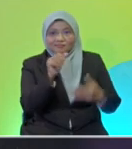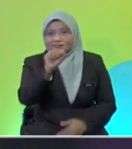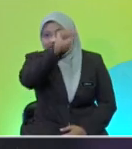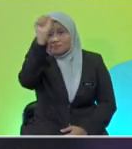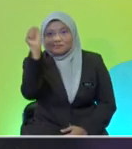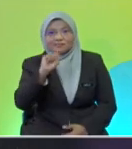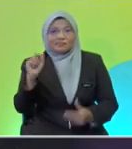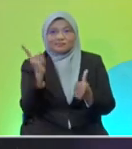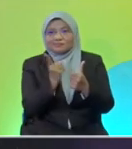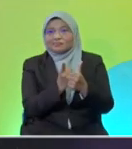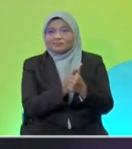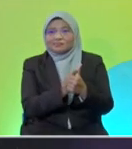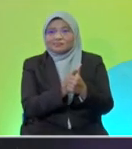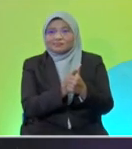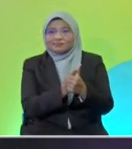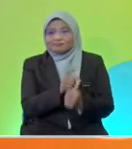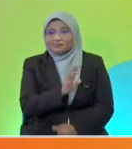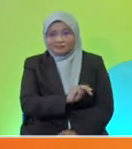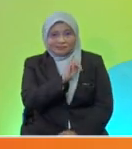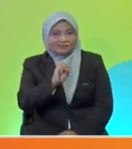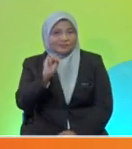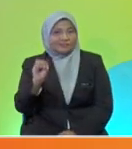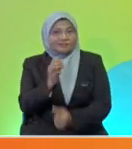mudah-mudahan sudah bersedia